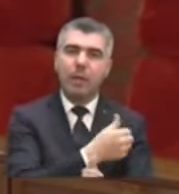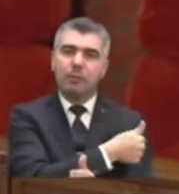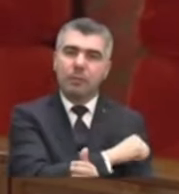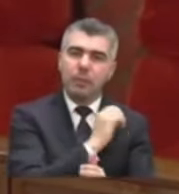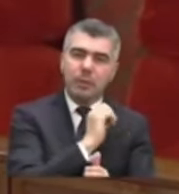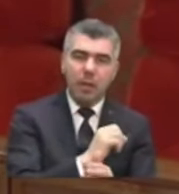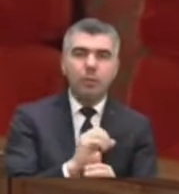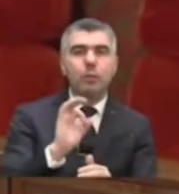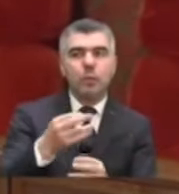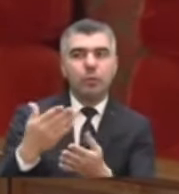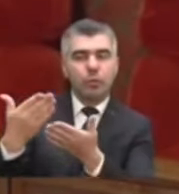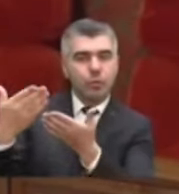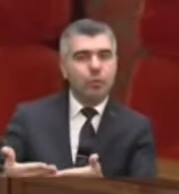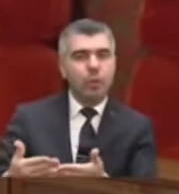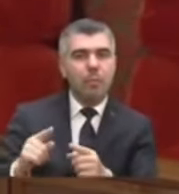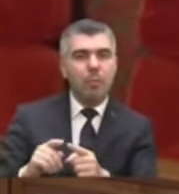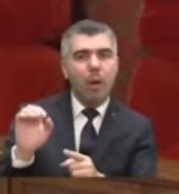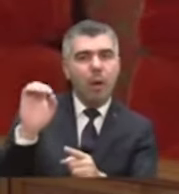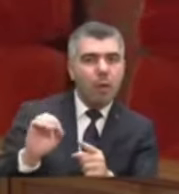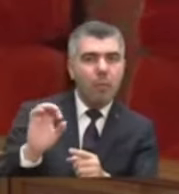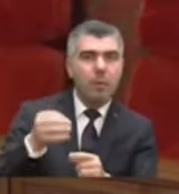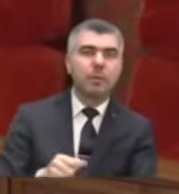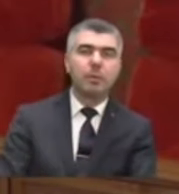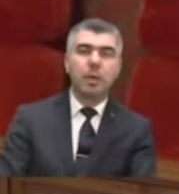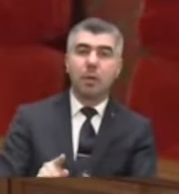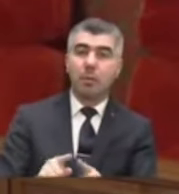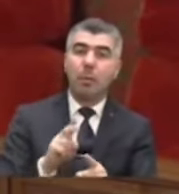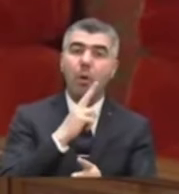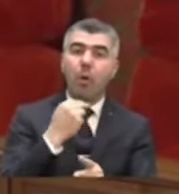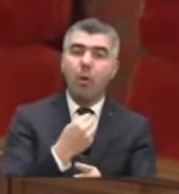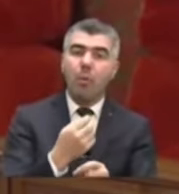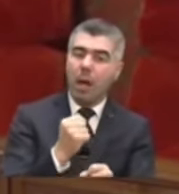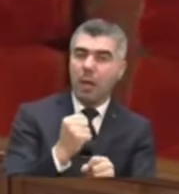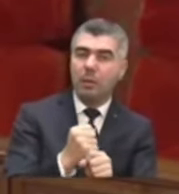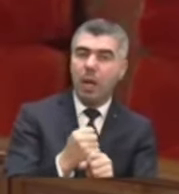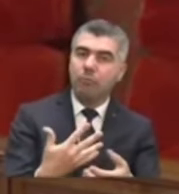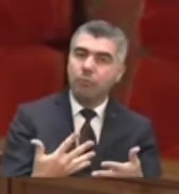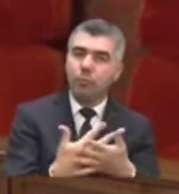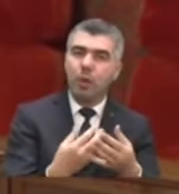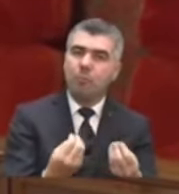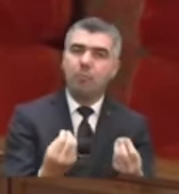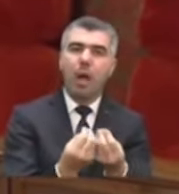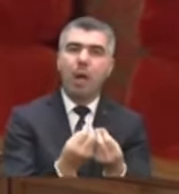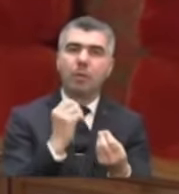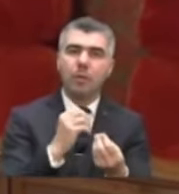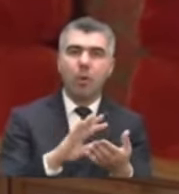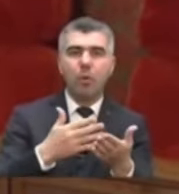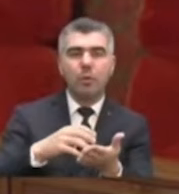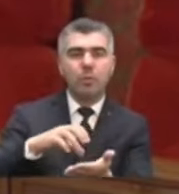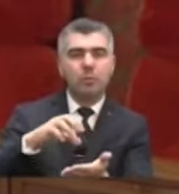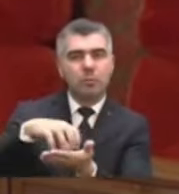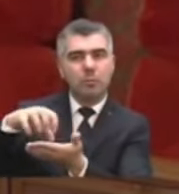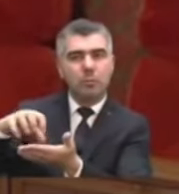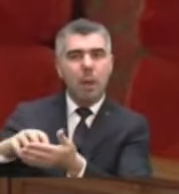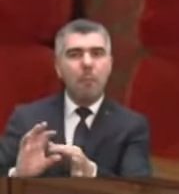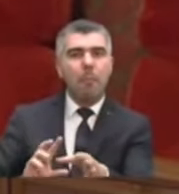كذلك باش نجيبوهم حتى حنايا من الخارج. وهذا كذلك كان الدوله والحكومه غادي تعمل كذلك على التوامات مع بلدان اخرى باش